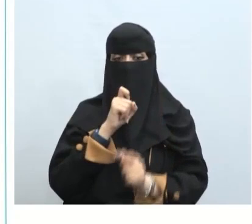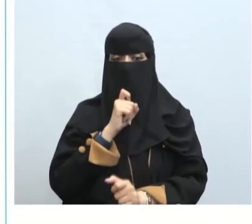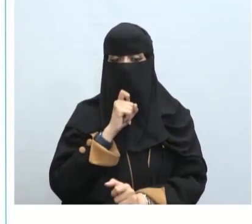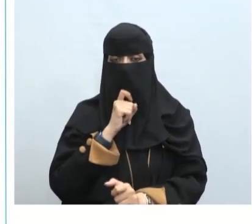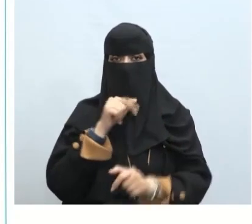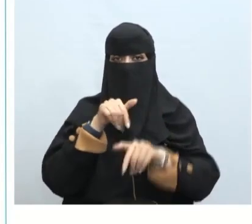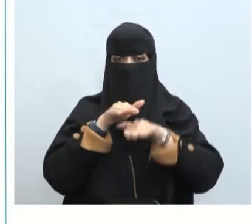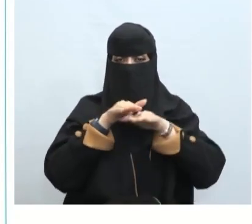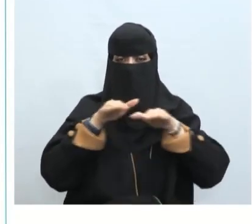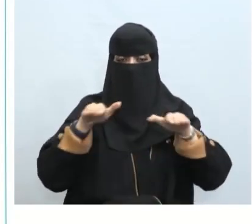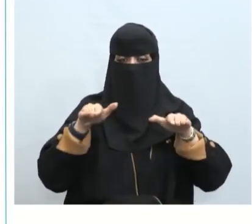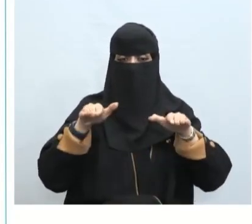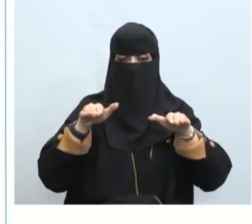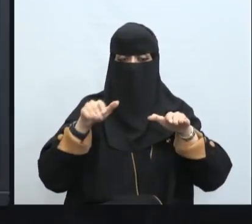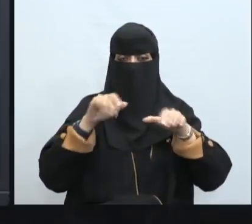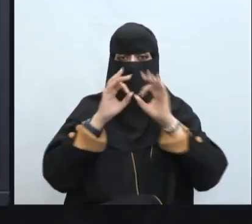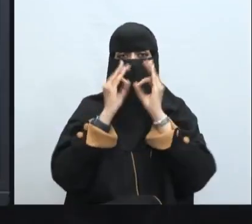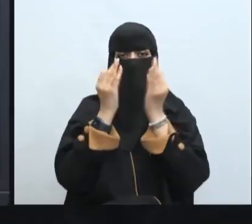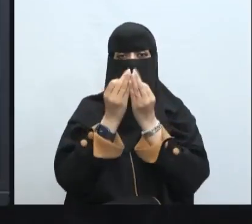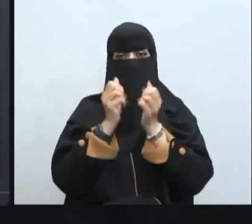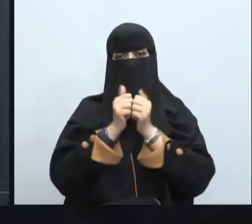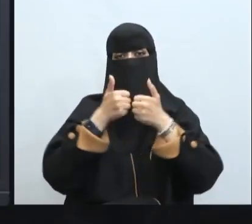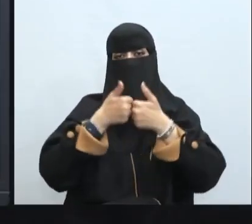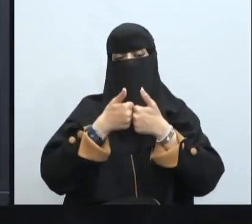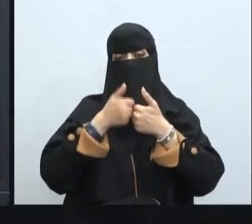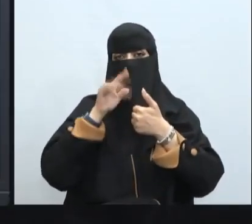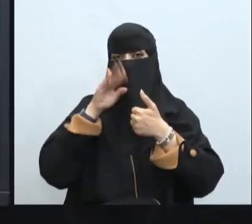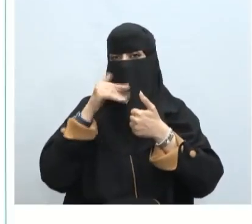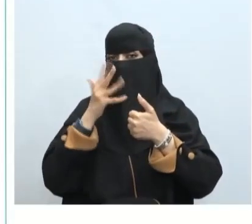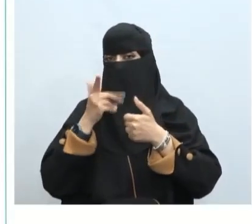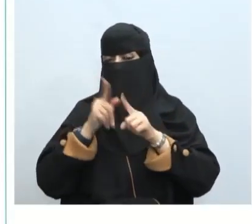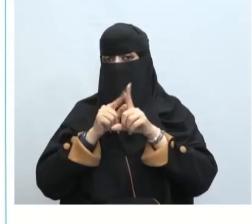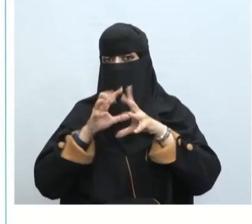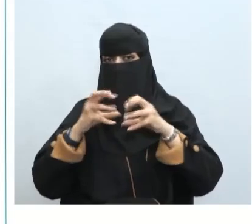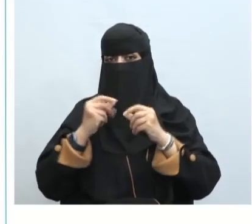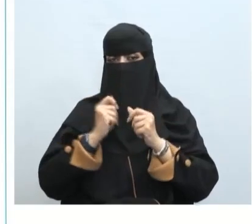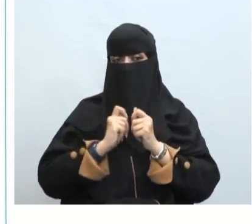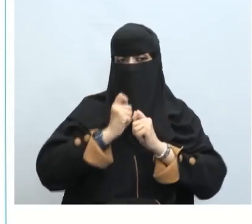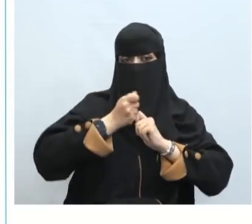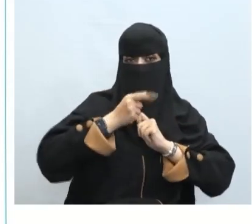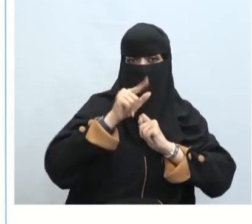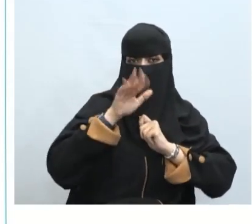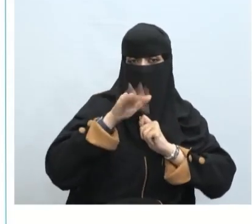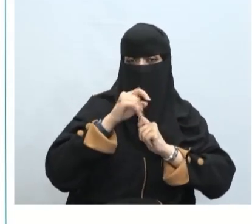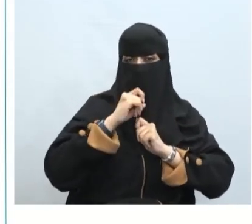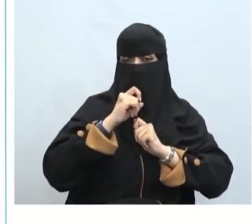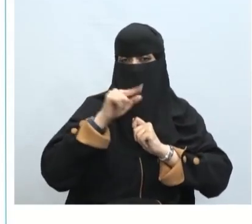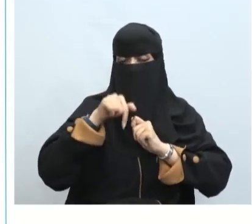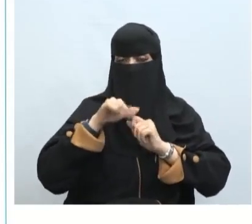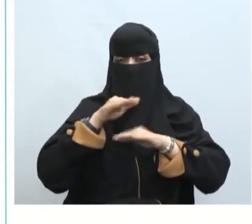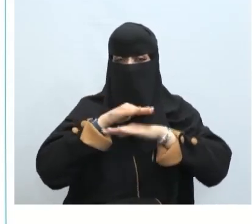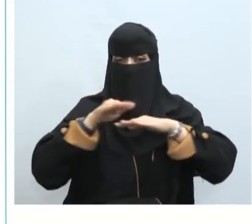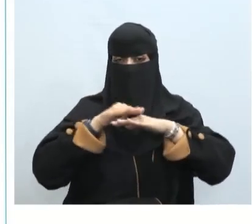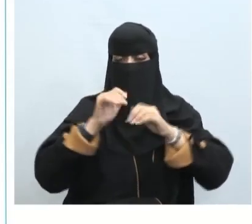انتشار المشكلات الاجتماعيه مثل مثل الجريمه والمخدرات كذلك من الاثار الاجتماعيه